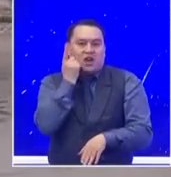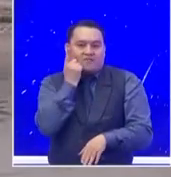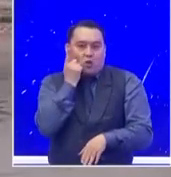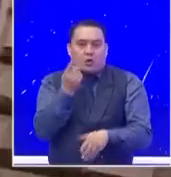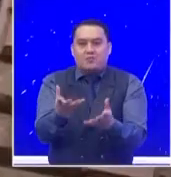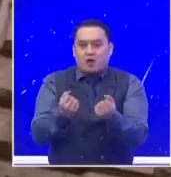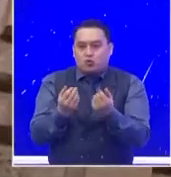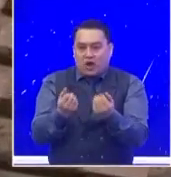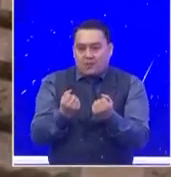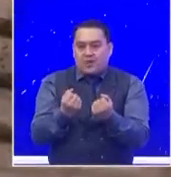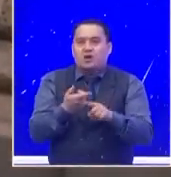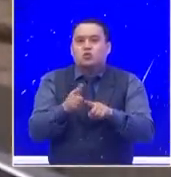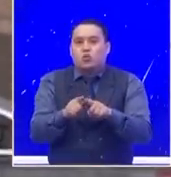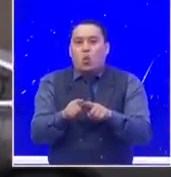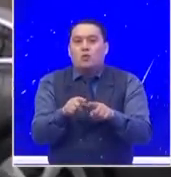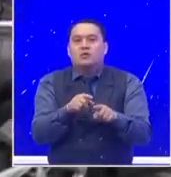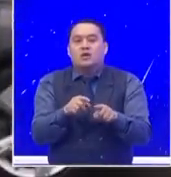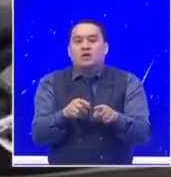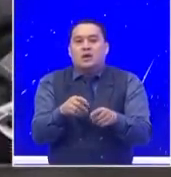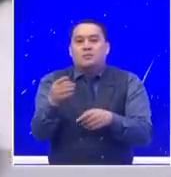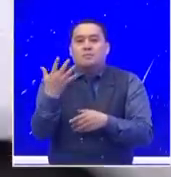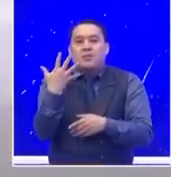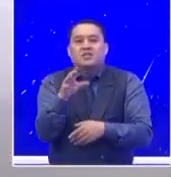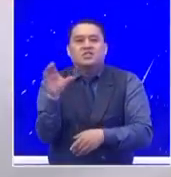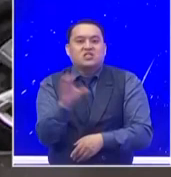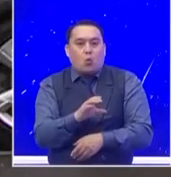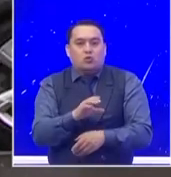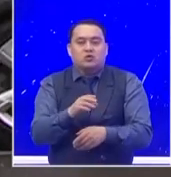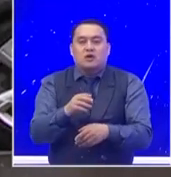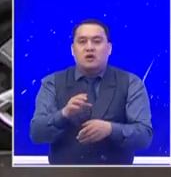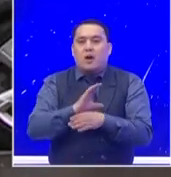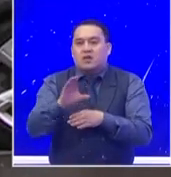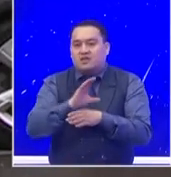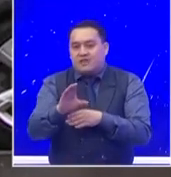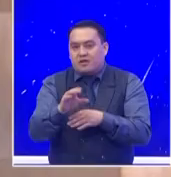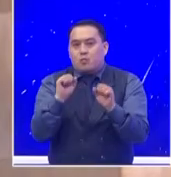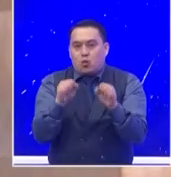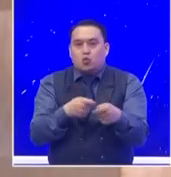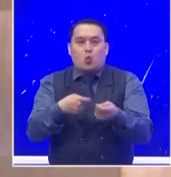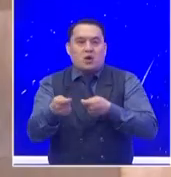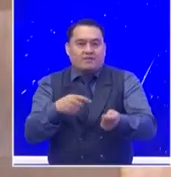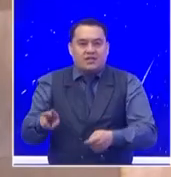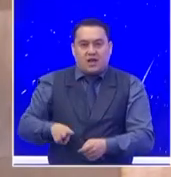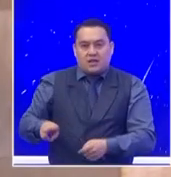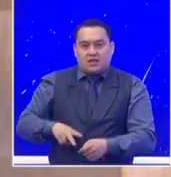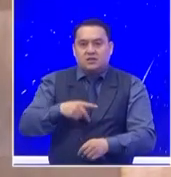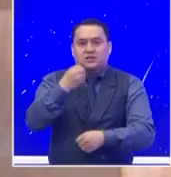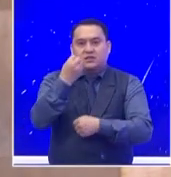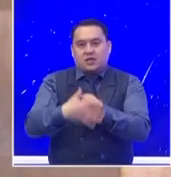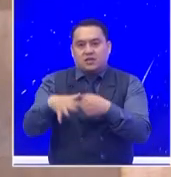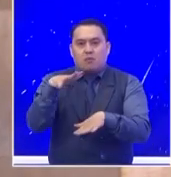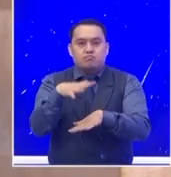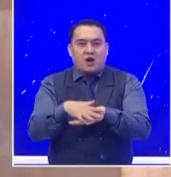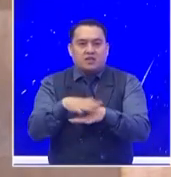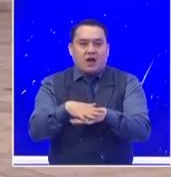телефона получателя, и проводить транзакцию за 5 секунд. Однако ограничения есть. По словам управляющего директора Центробанка